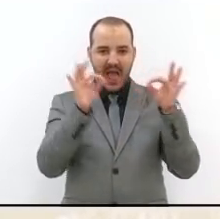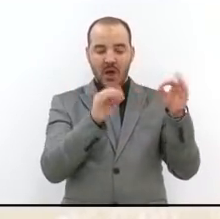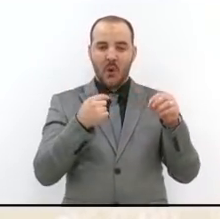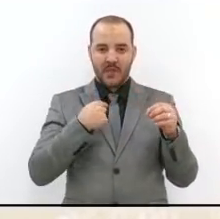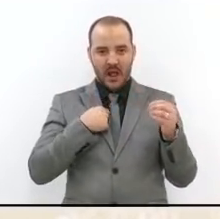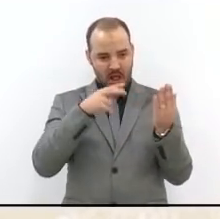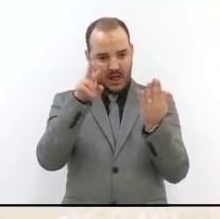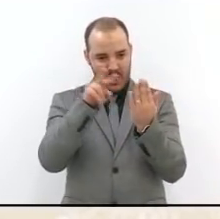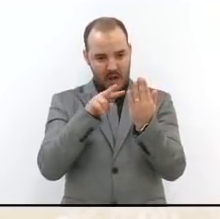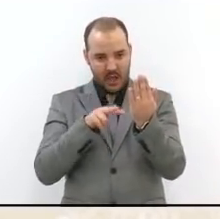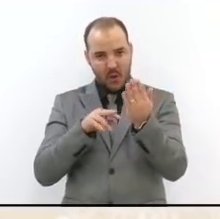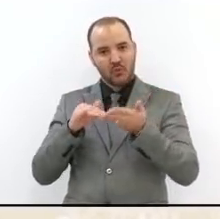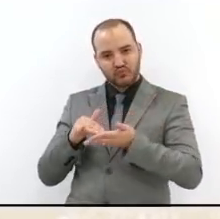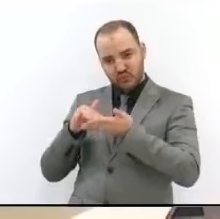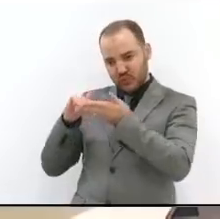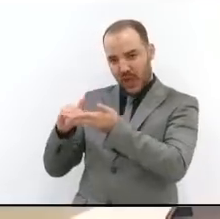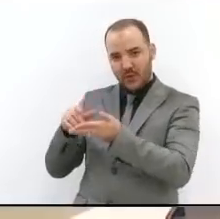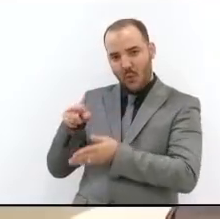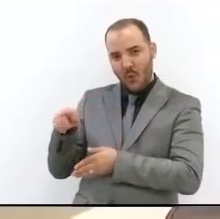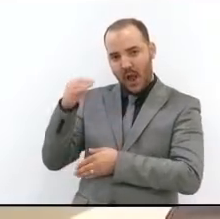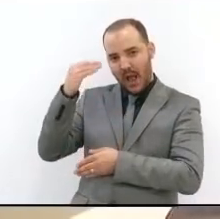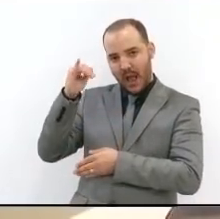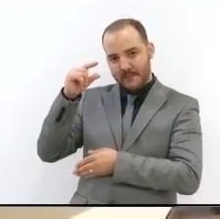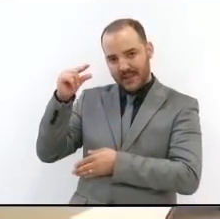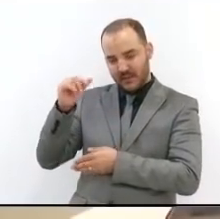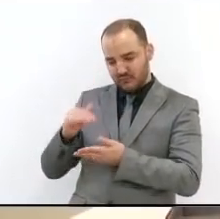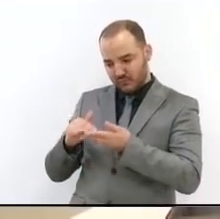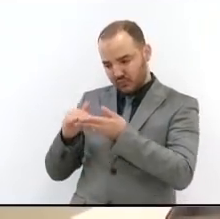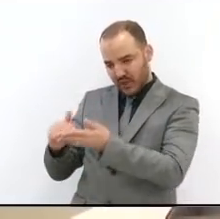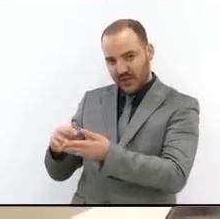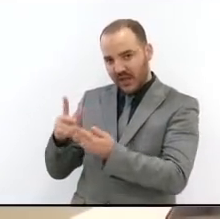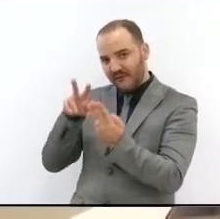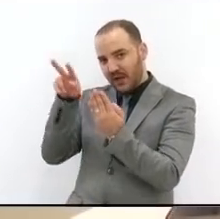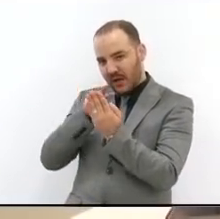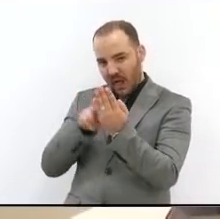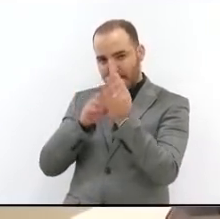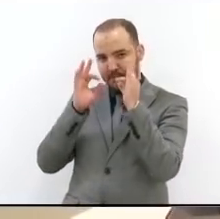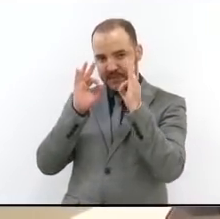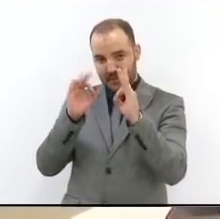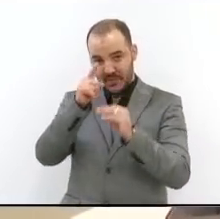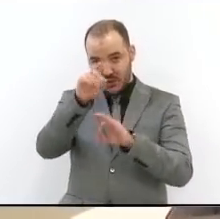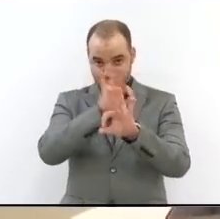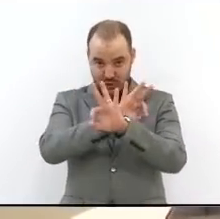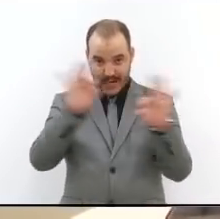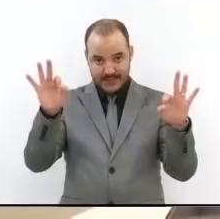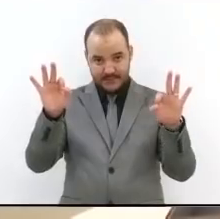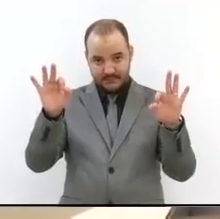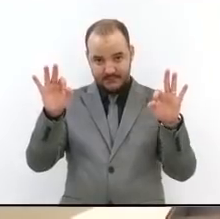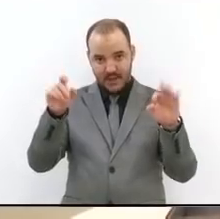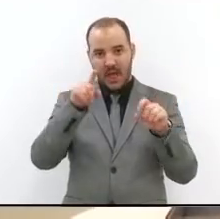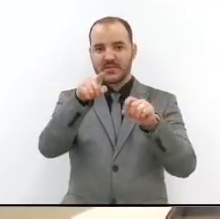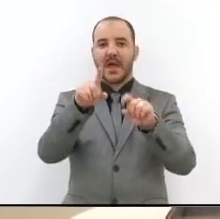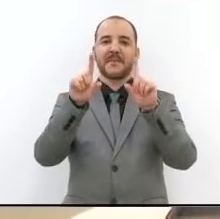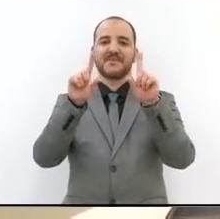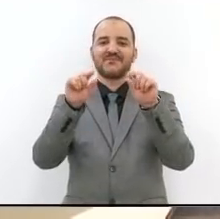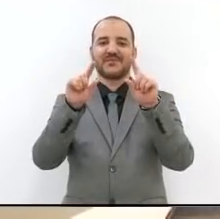أن نساعده في قراءتها. هل أنتم مستعدون يا أبنائي؟ حسناً، أنتم